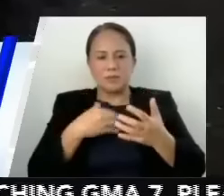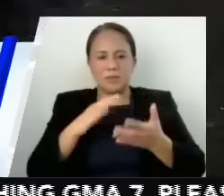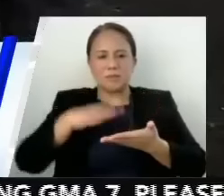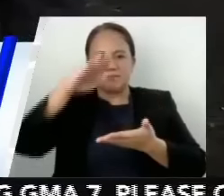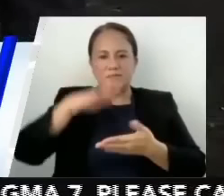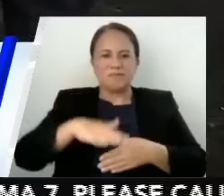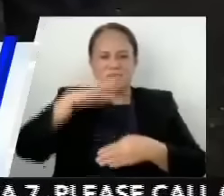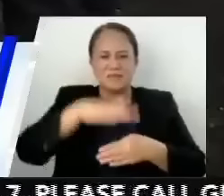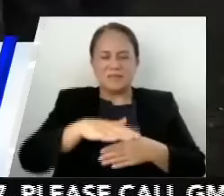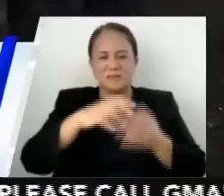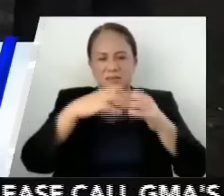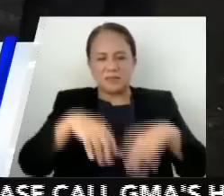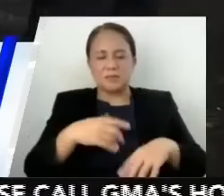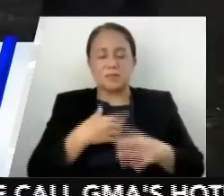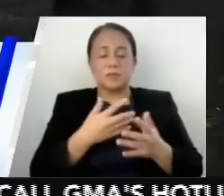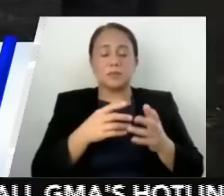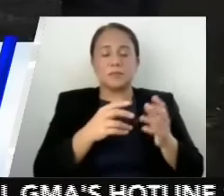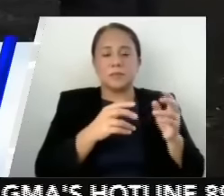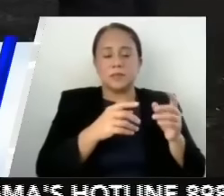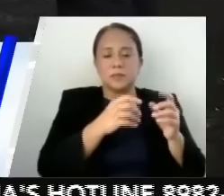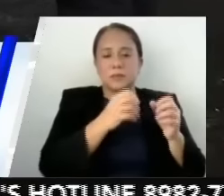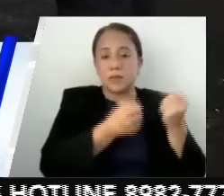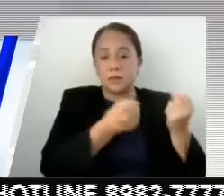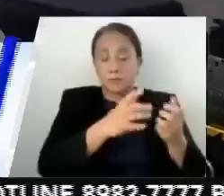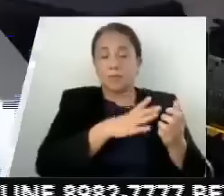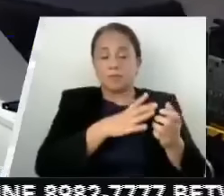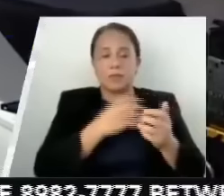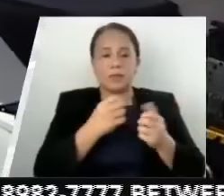Maayos ang lagay ng driver at pahinante ng tanker.